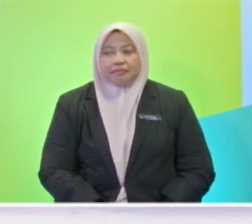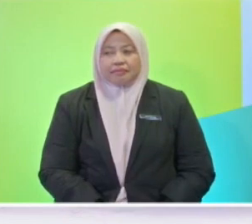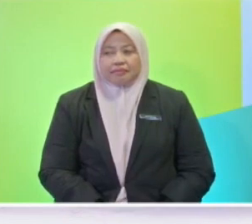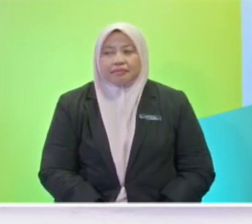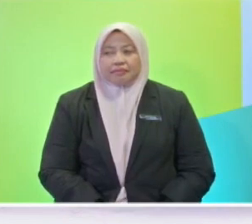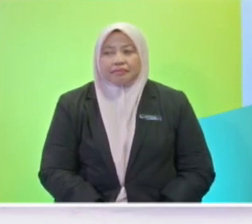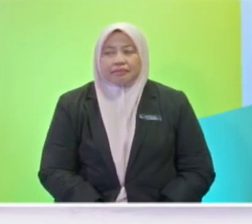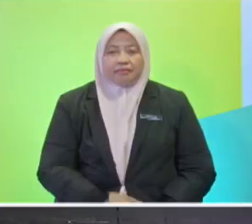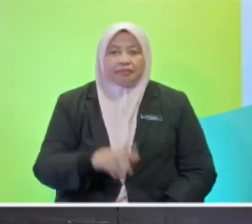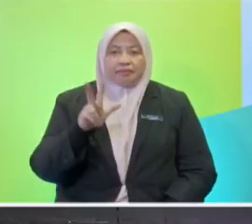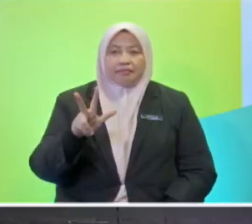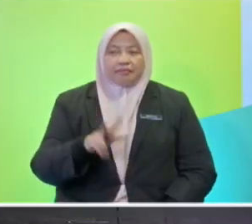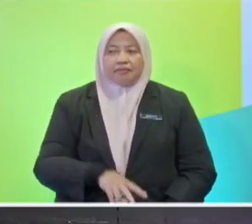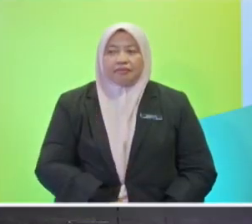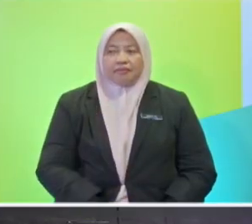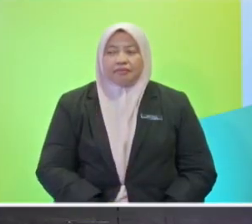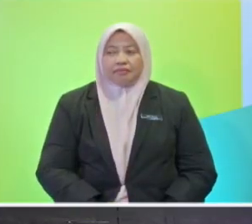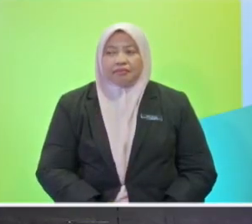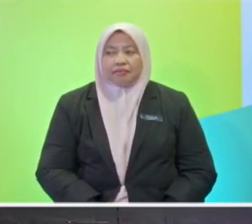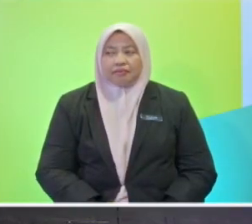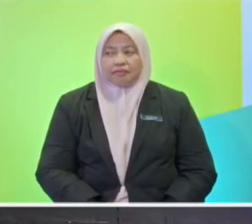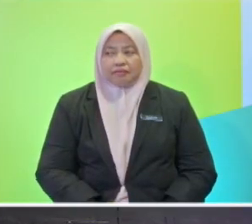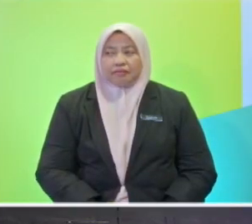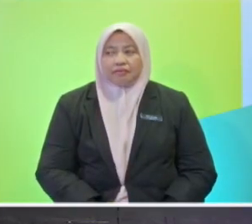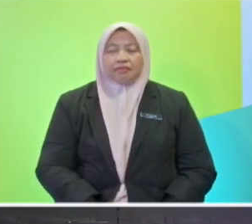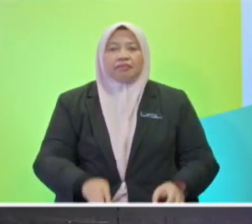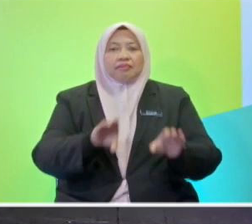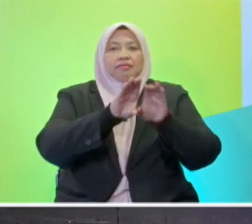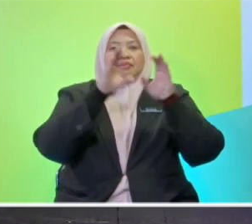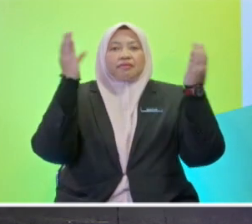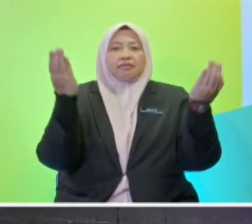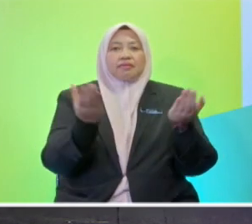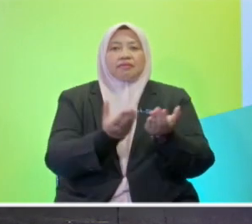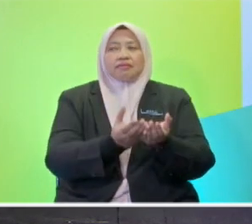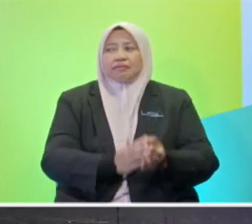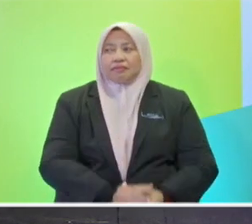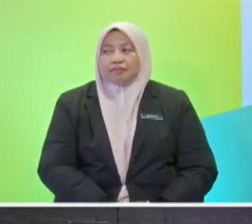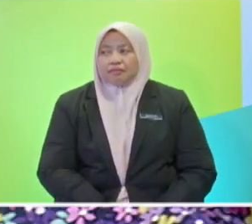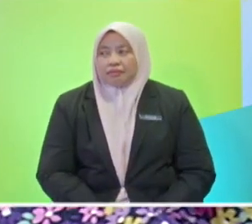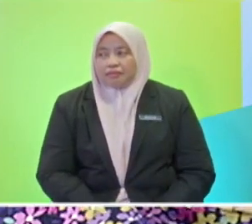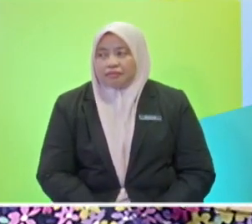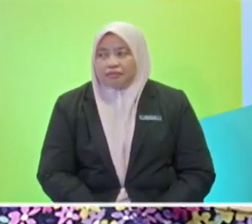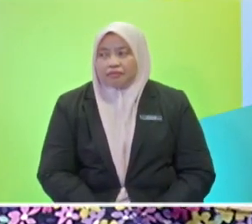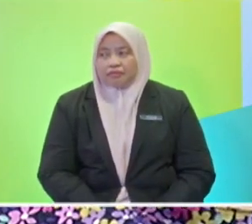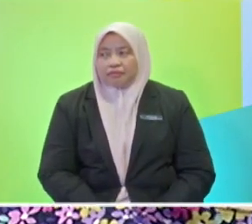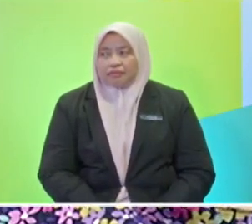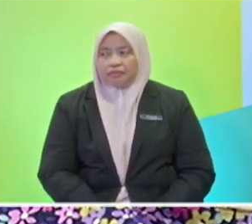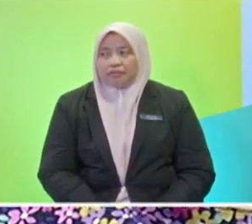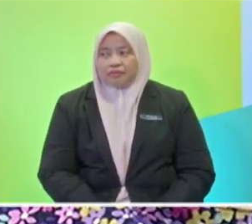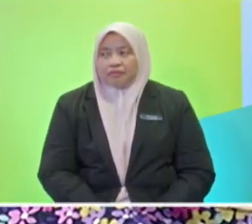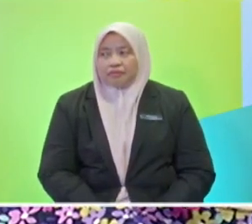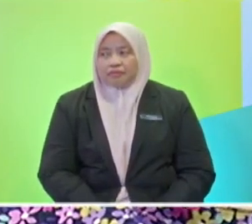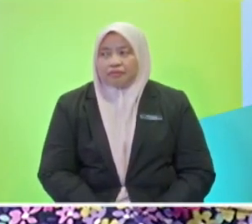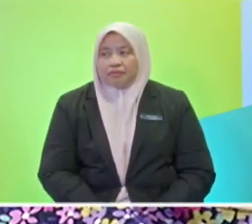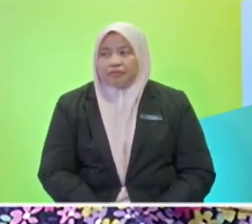yang ketiga bola bola bola bola Merah